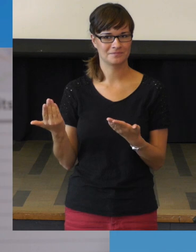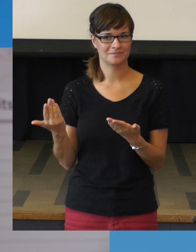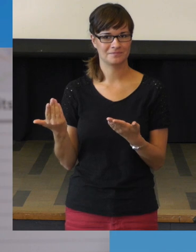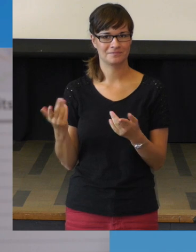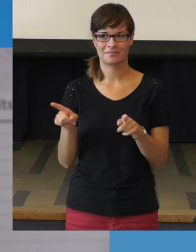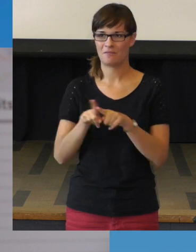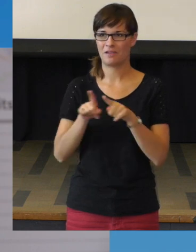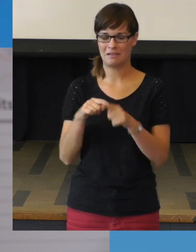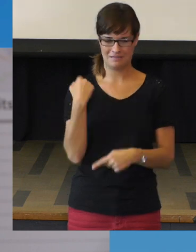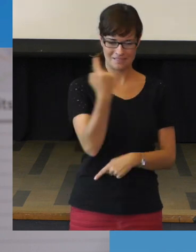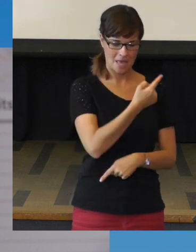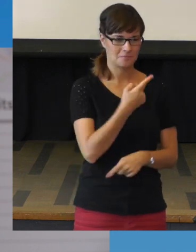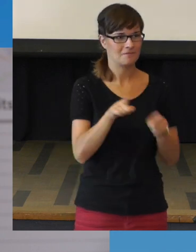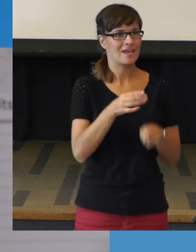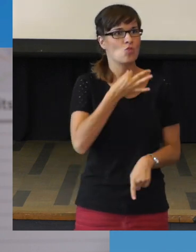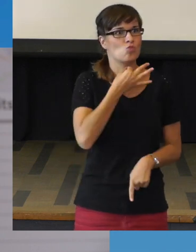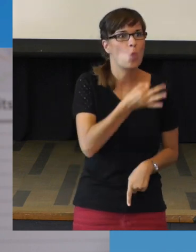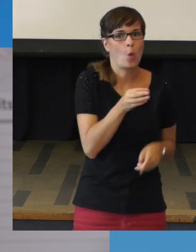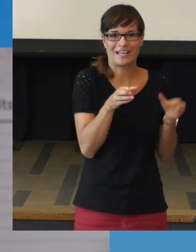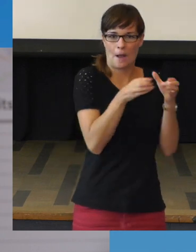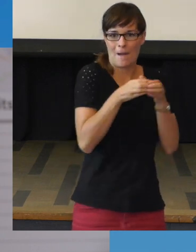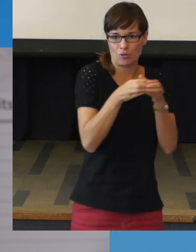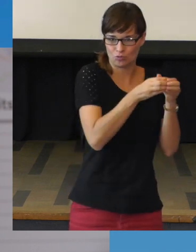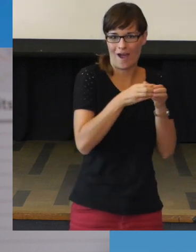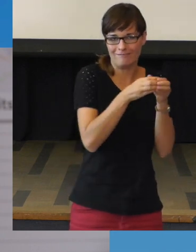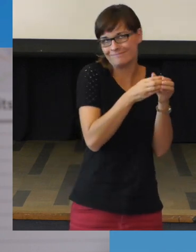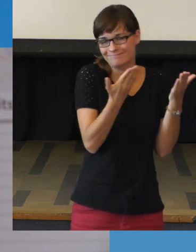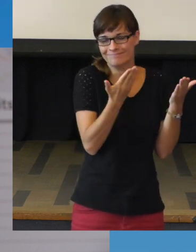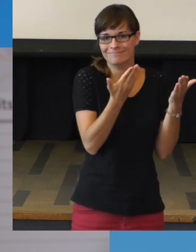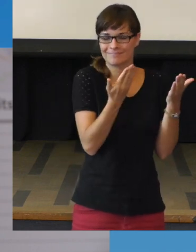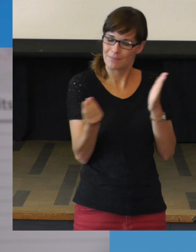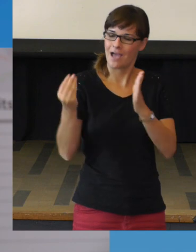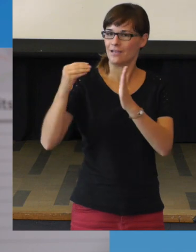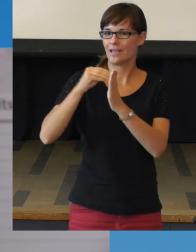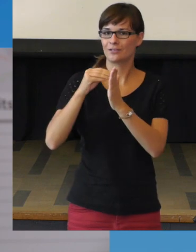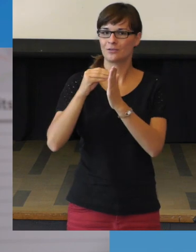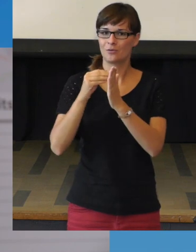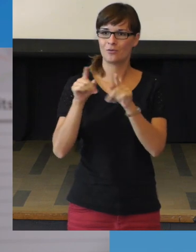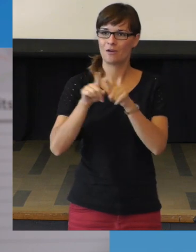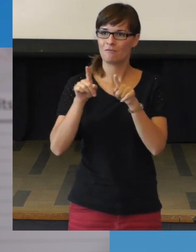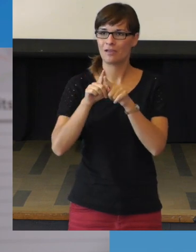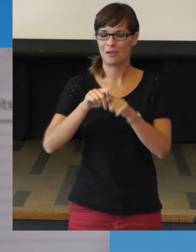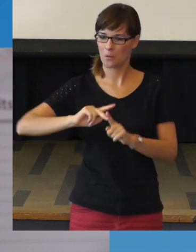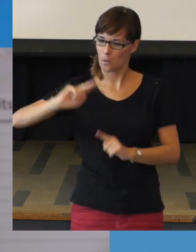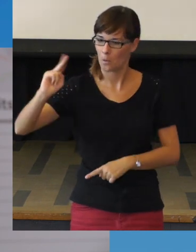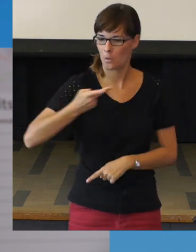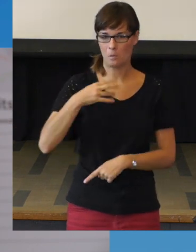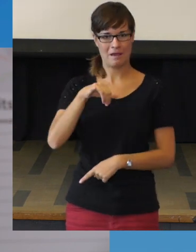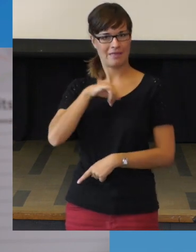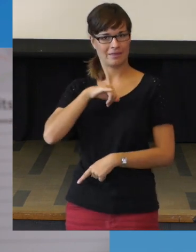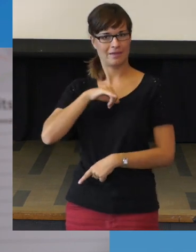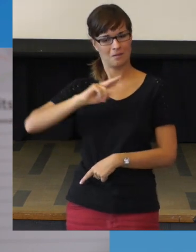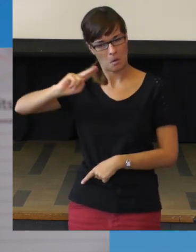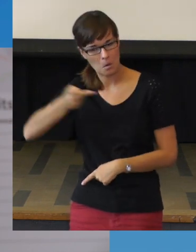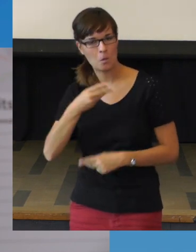erwähnen. Notgemeinschaft ist vielleicht nicht das Richtige, aber sagen wir, wir mit gleichen Interessen und gleichen